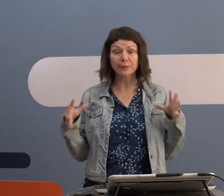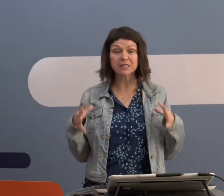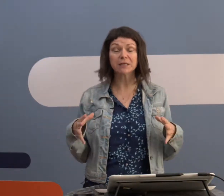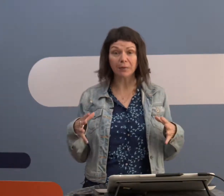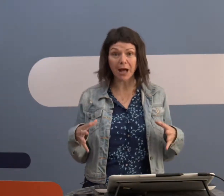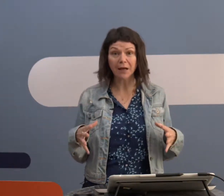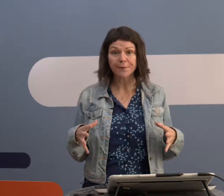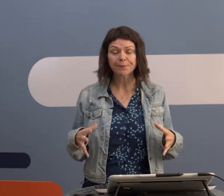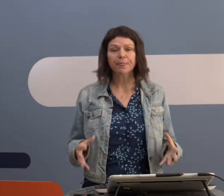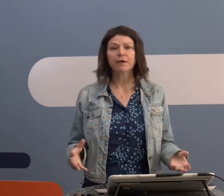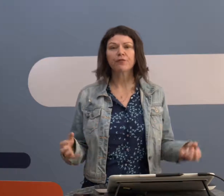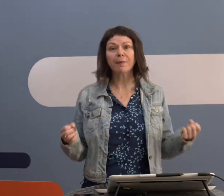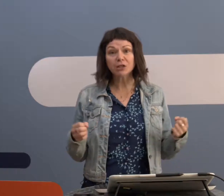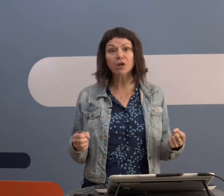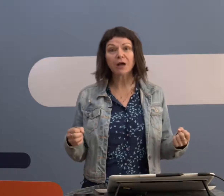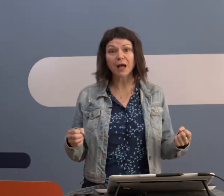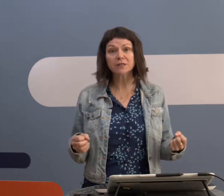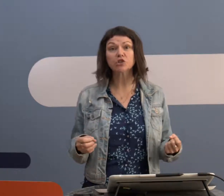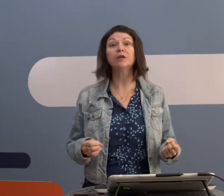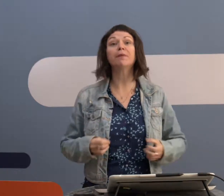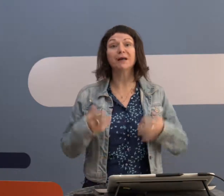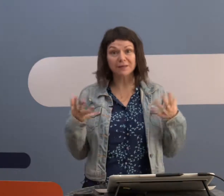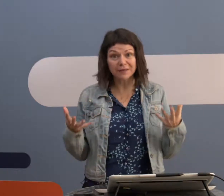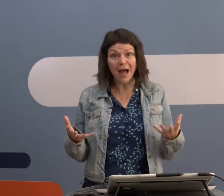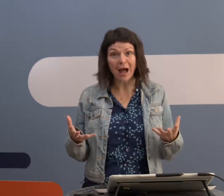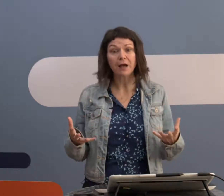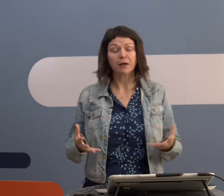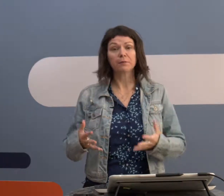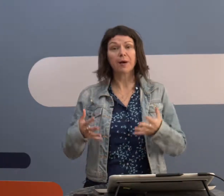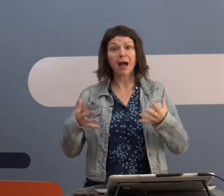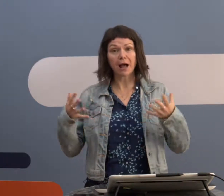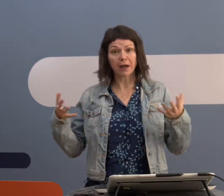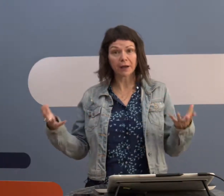זה כמשימה, ומה שקרה זה שהיא מרדה